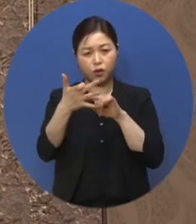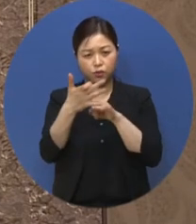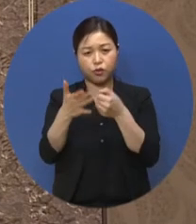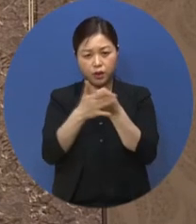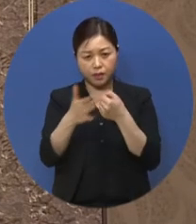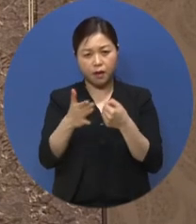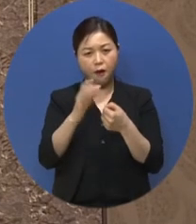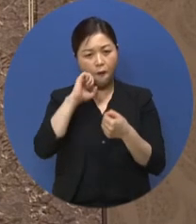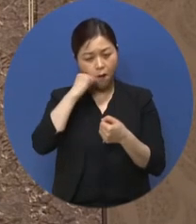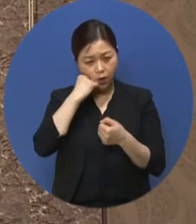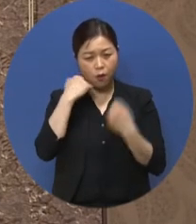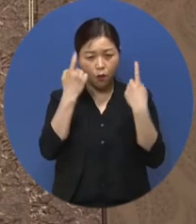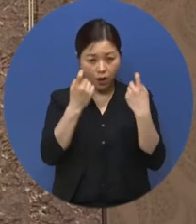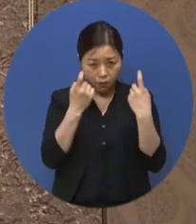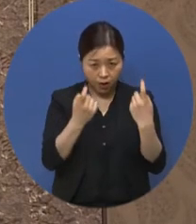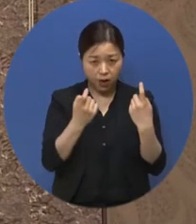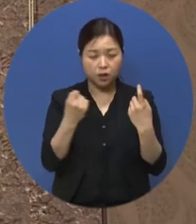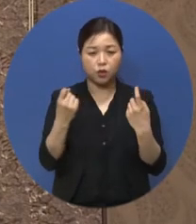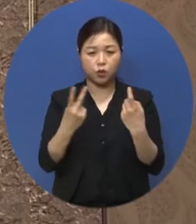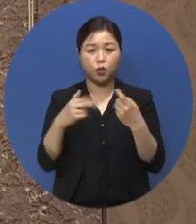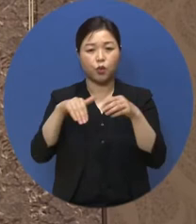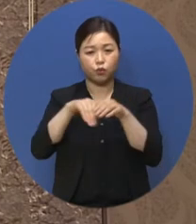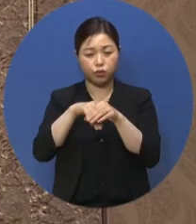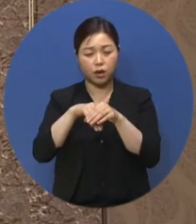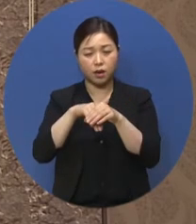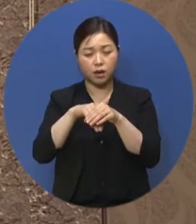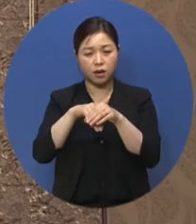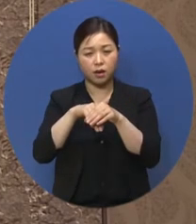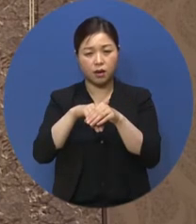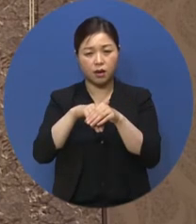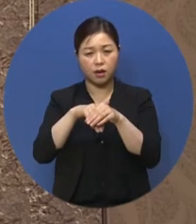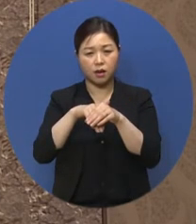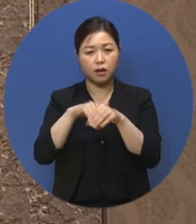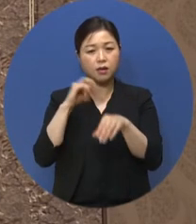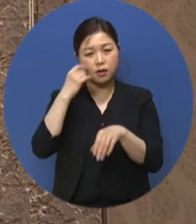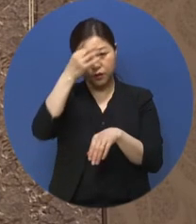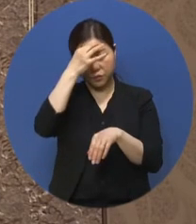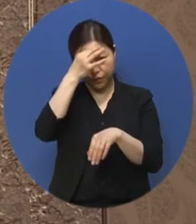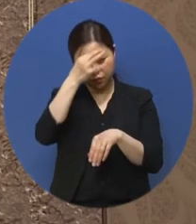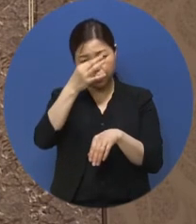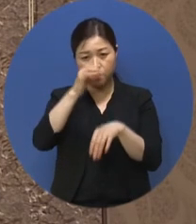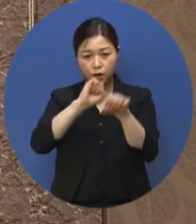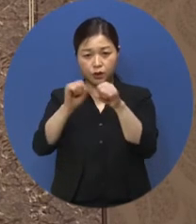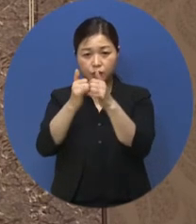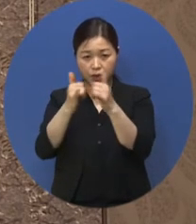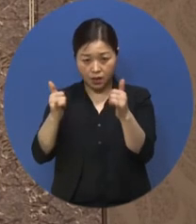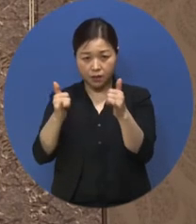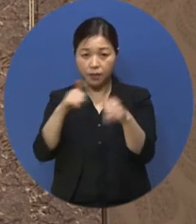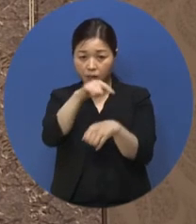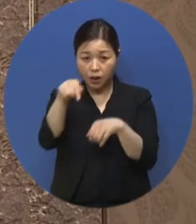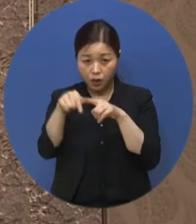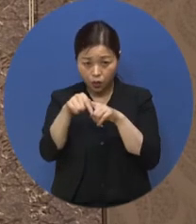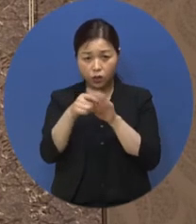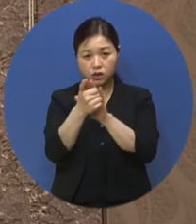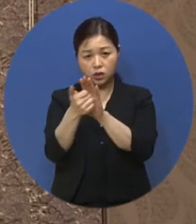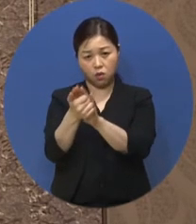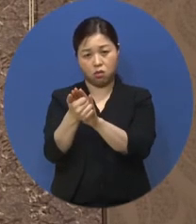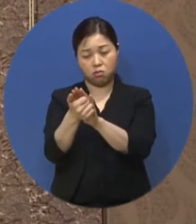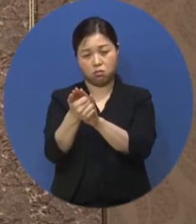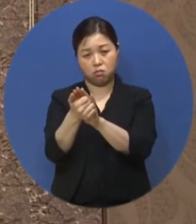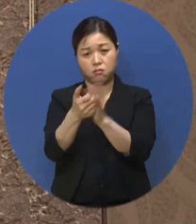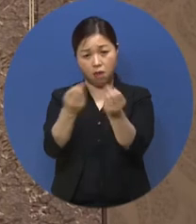인해서 어려운 관광이나 뭐 문화 쪽, 문화 예술 하시는 분들한테도 조금 더 많은 지원을